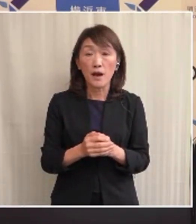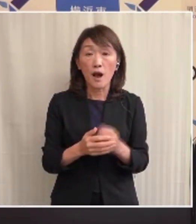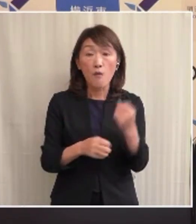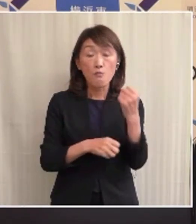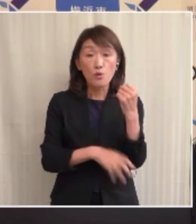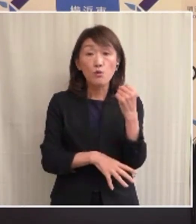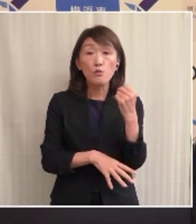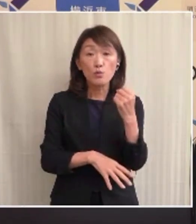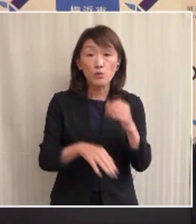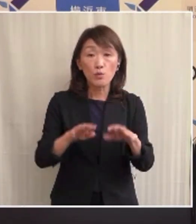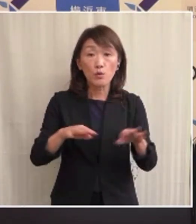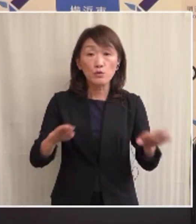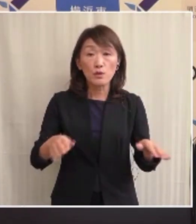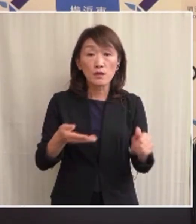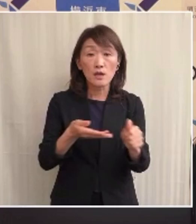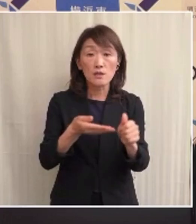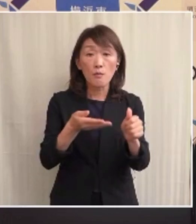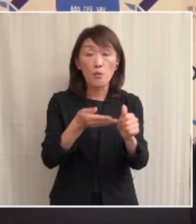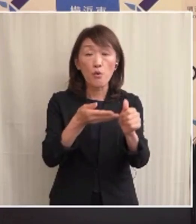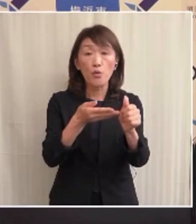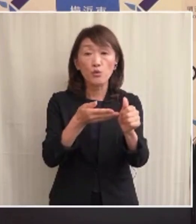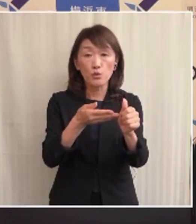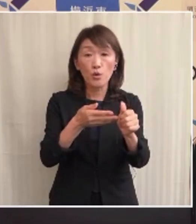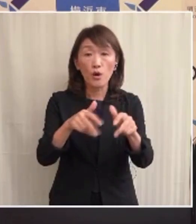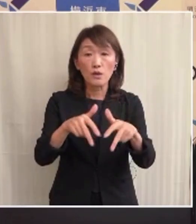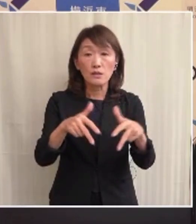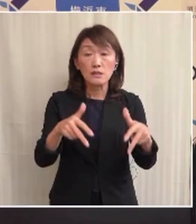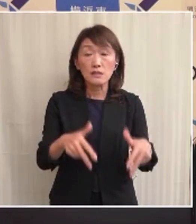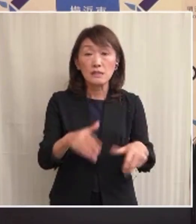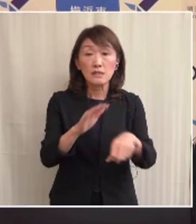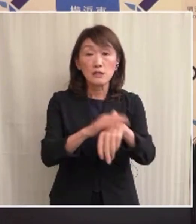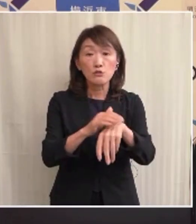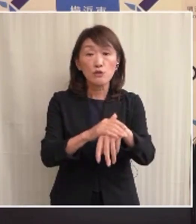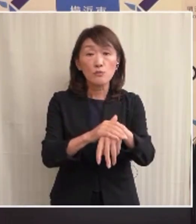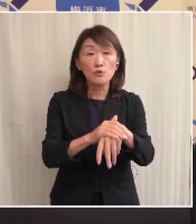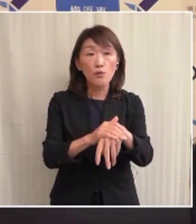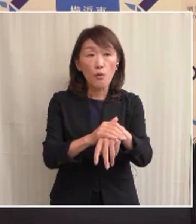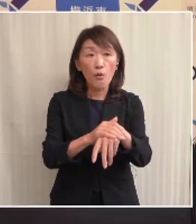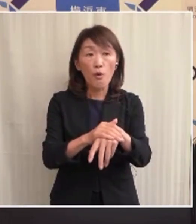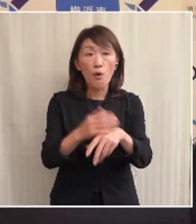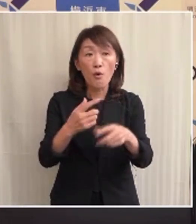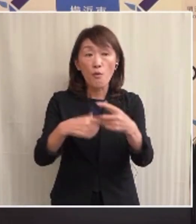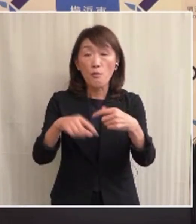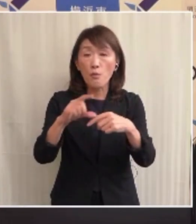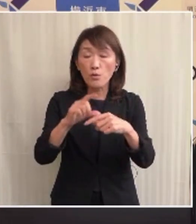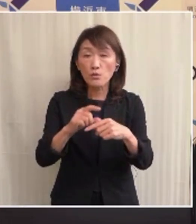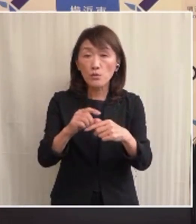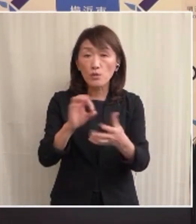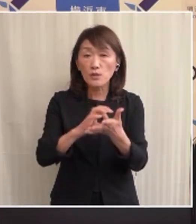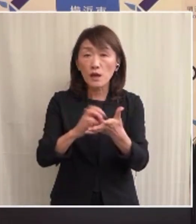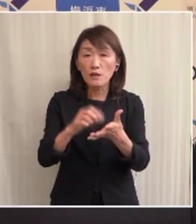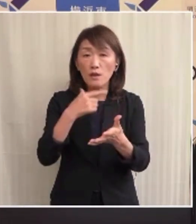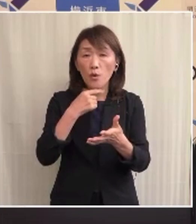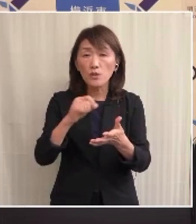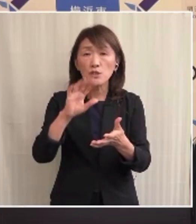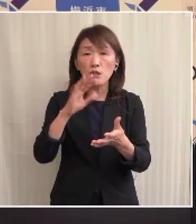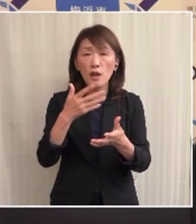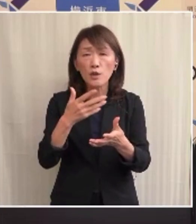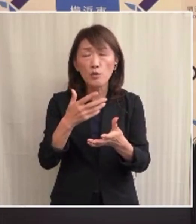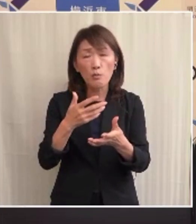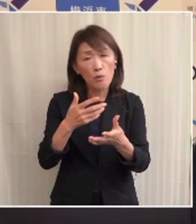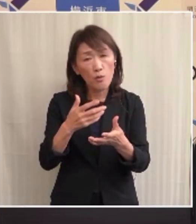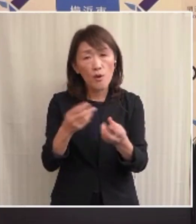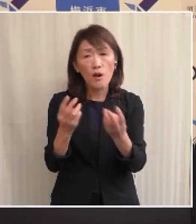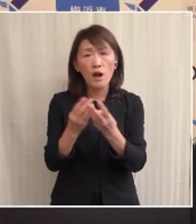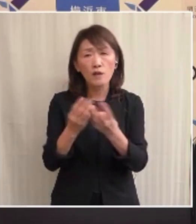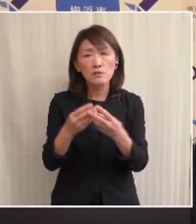子育てサポートシステムの利用者が思ったよりももっと使ってほしいんだけど思ったより伸び悩んでいてこういった事業に踏